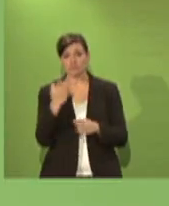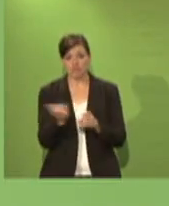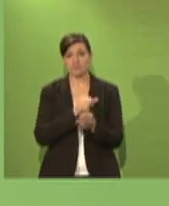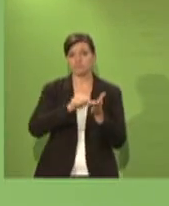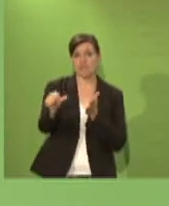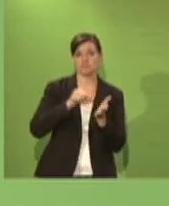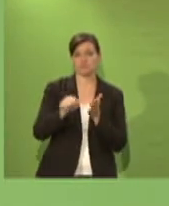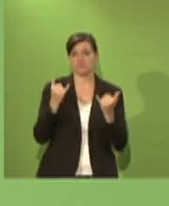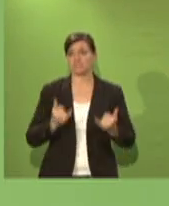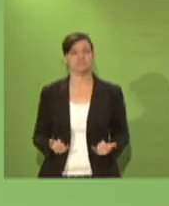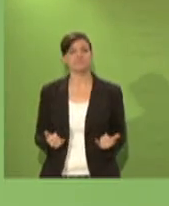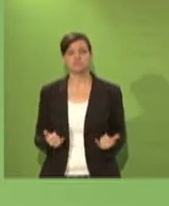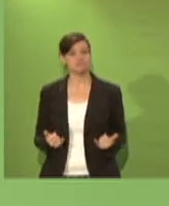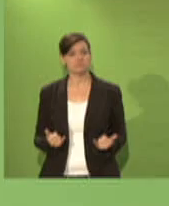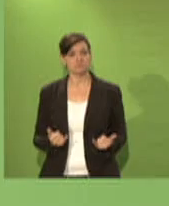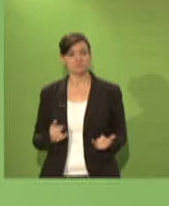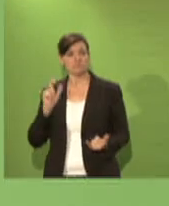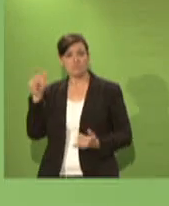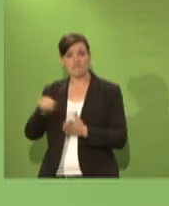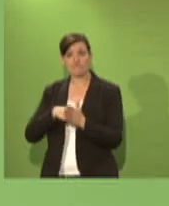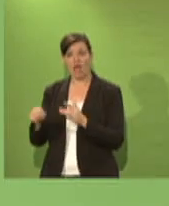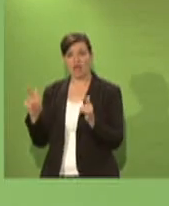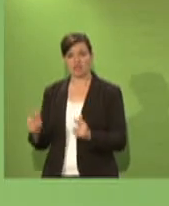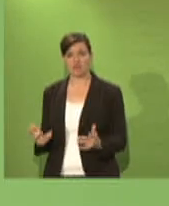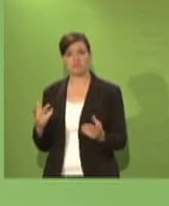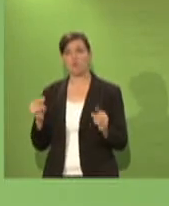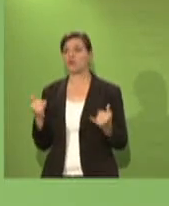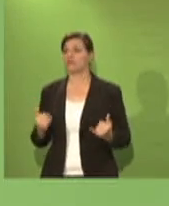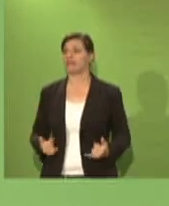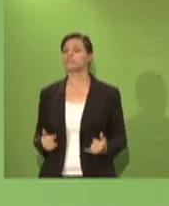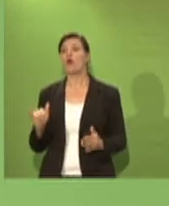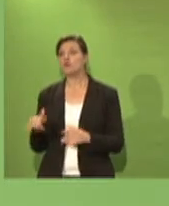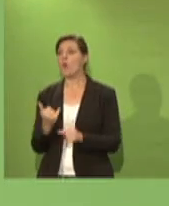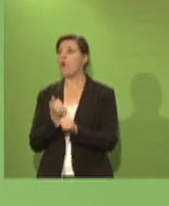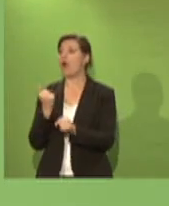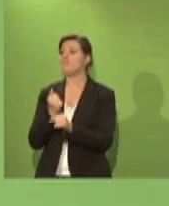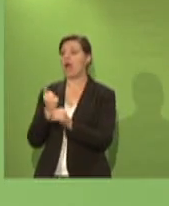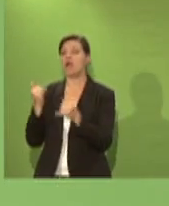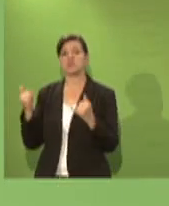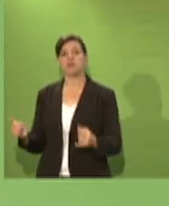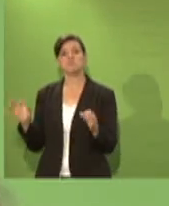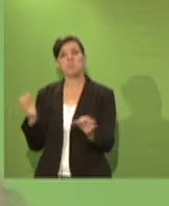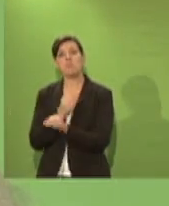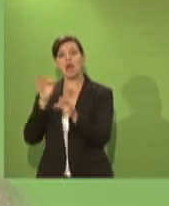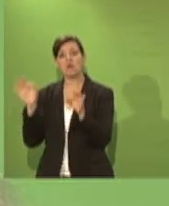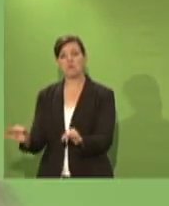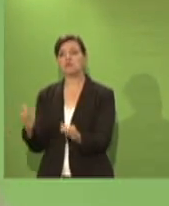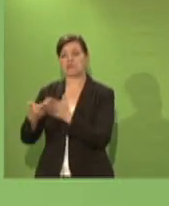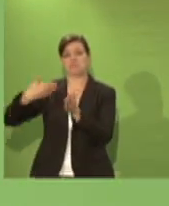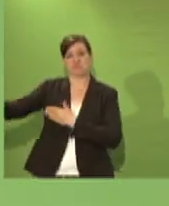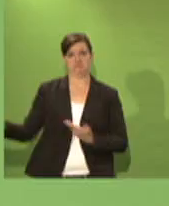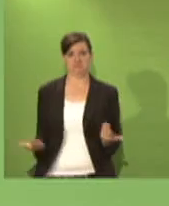nichts. Offenbar gilt, Jo hat seine Schuldigkeit getan, Jo kann gehen. Jo, Elisabeth,